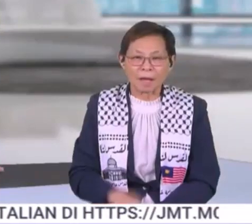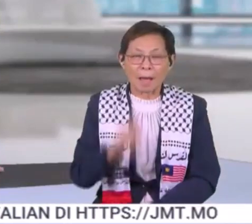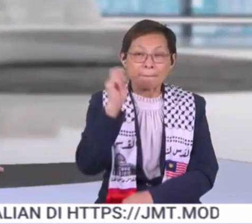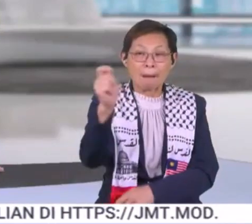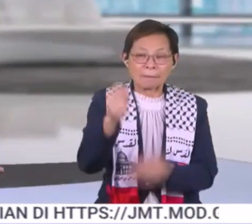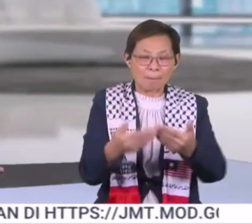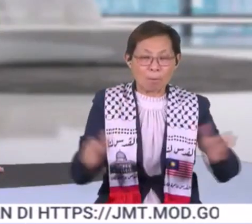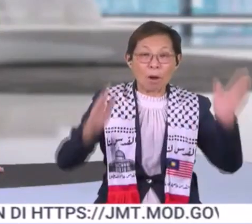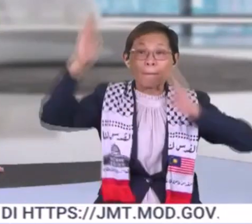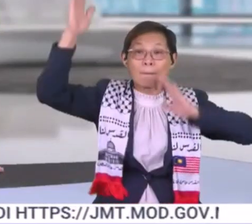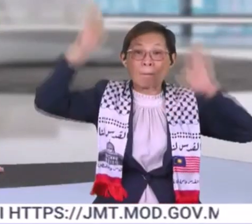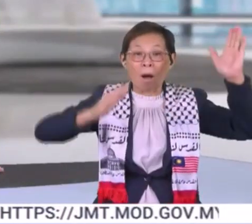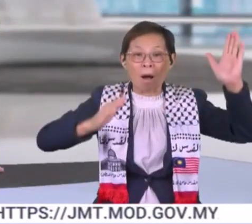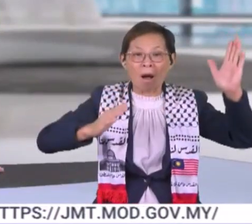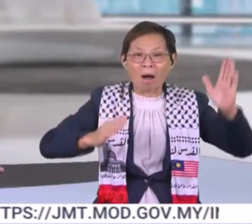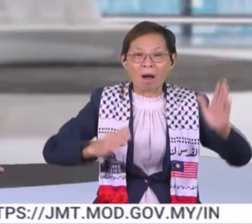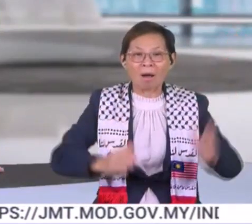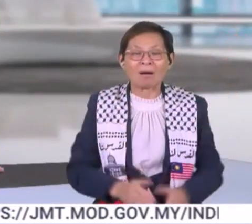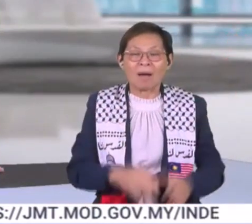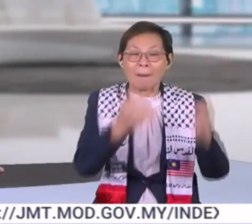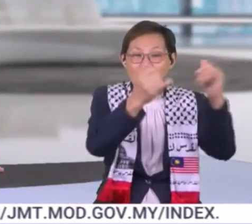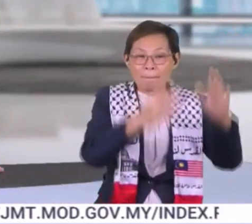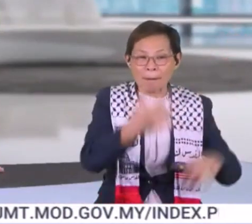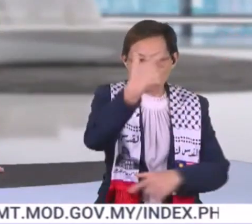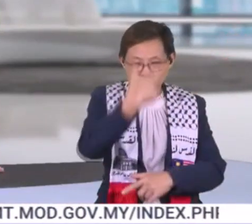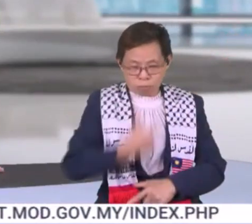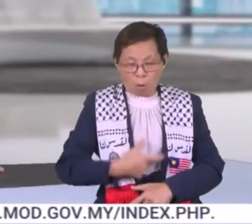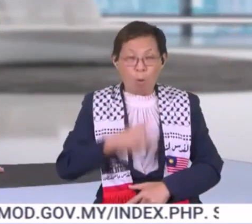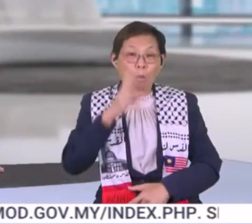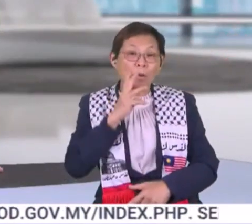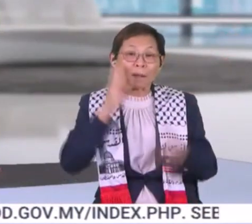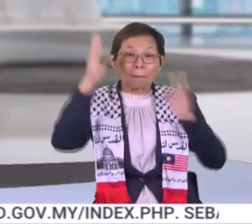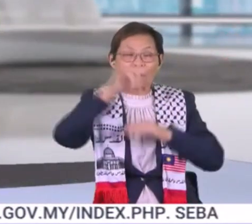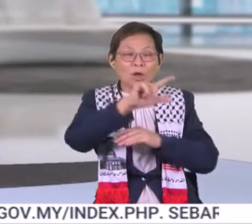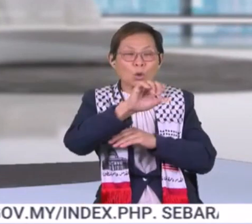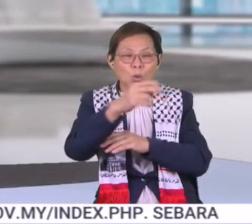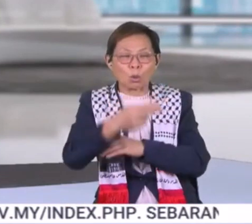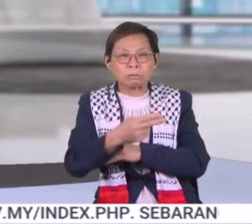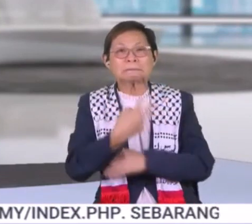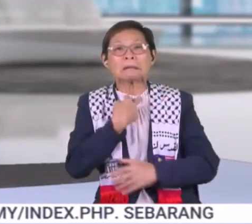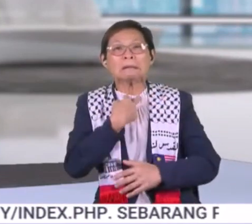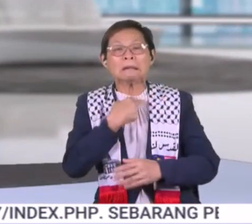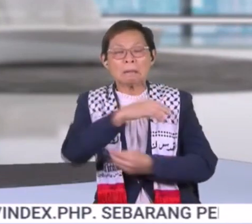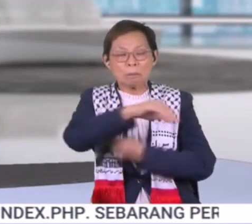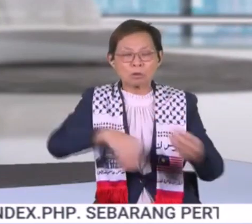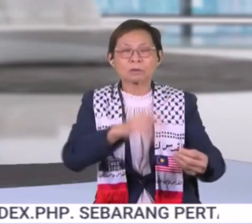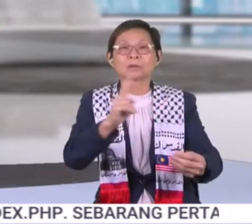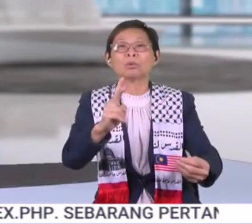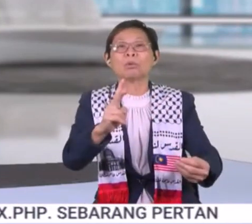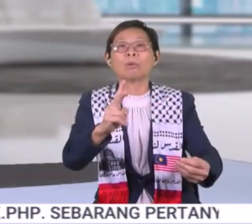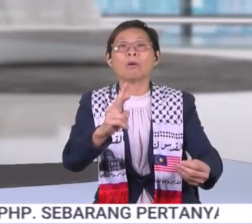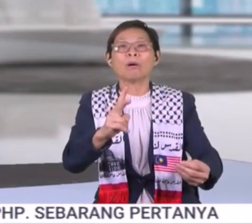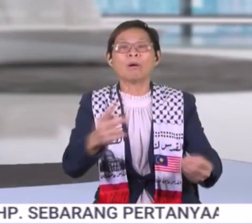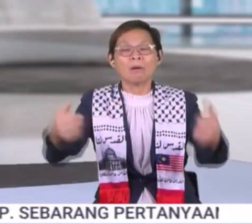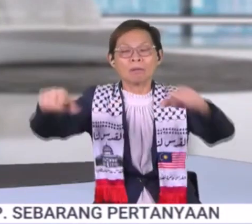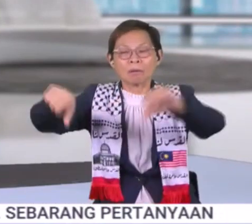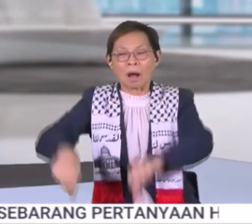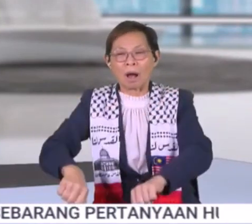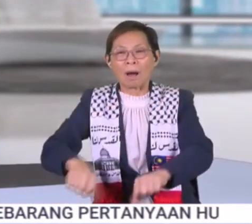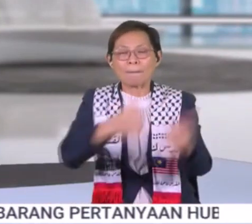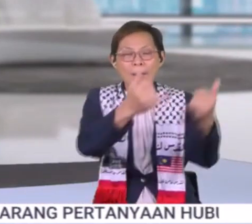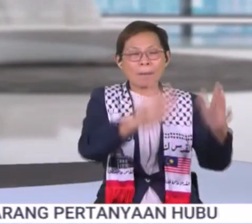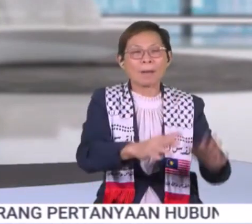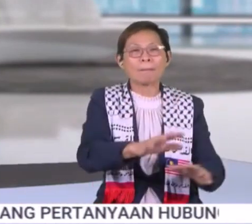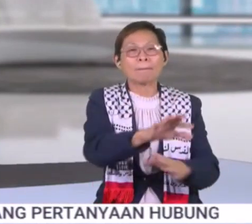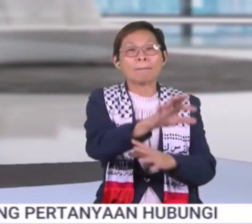badminton terbuka Malaysia laluan pemain perseorangan wanita negara go jinway tersekat di pusingan kedua apabila tunduk kepada